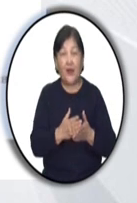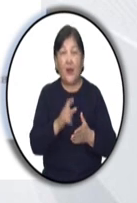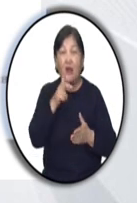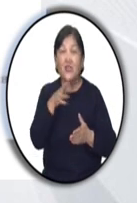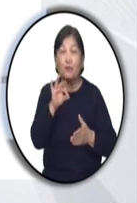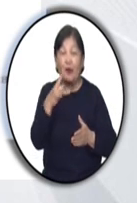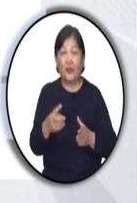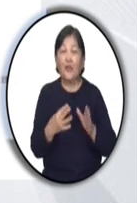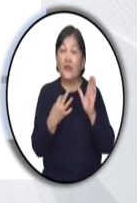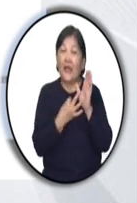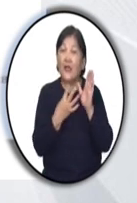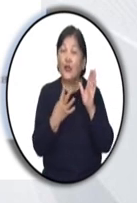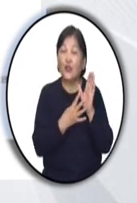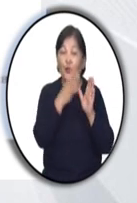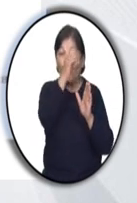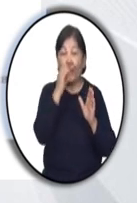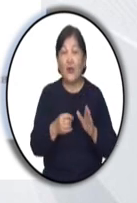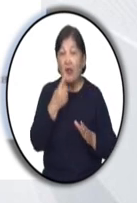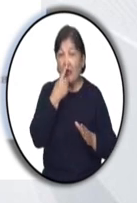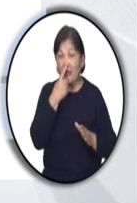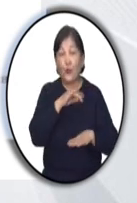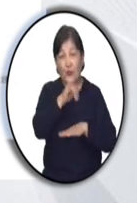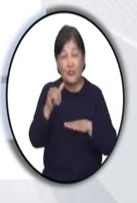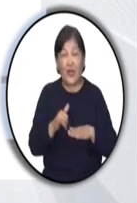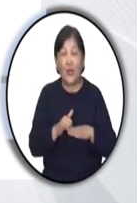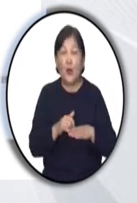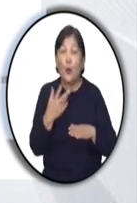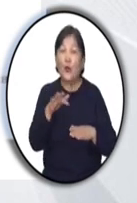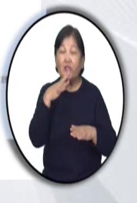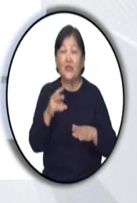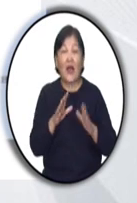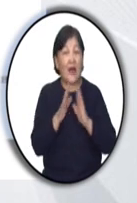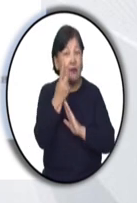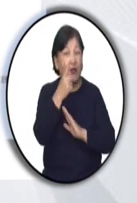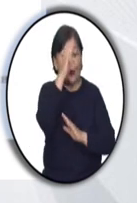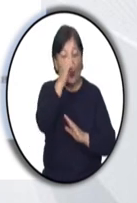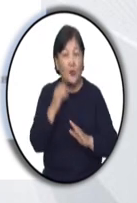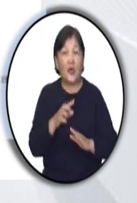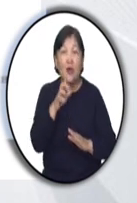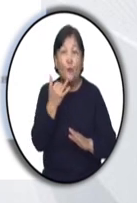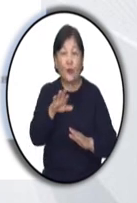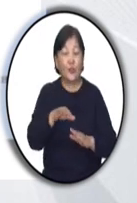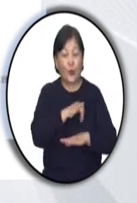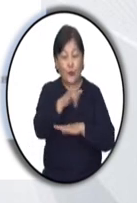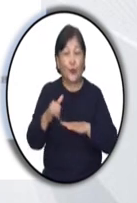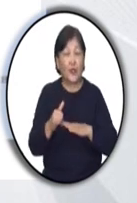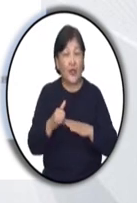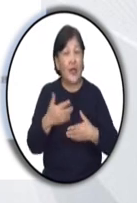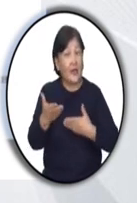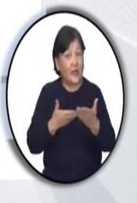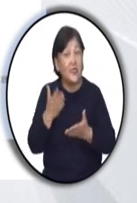байна. За эндээс харахад бол экспортын 80% нь бид нар бүгд найрамд тогтоод ард улстай. Үлдсэн 11% нь бус